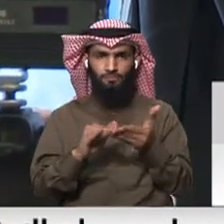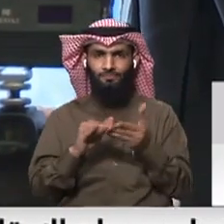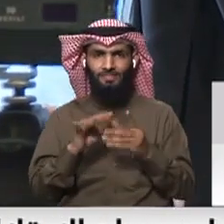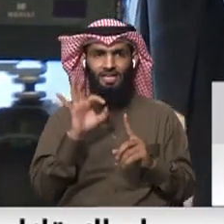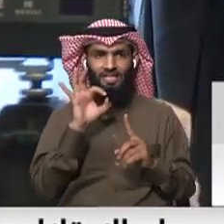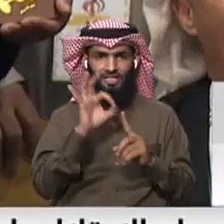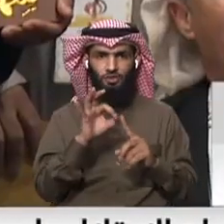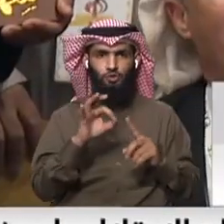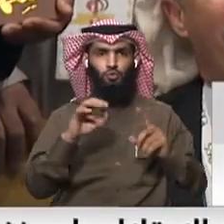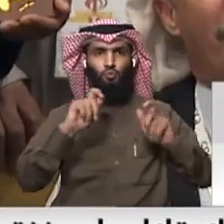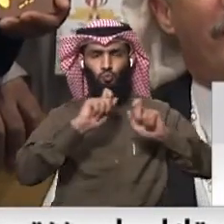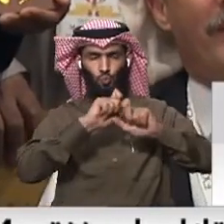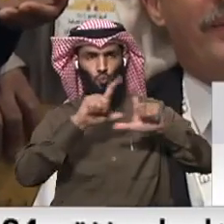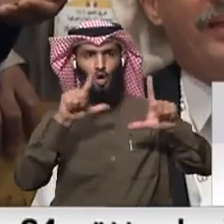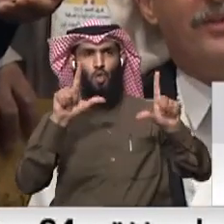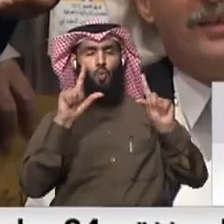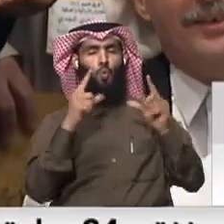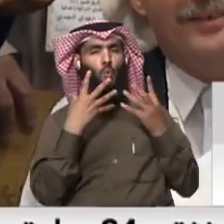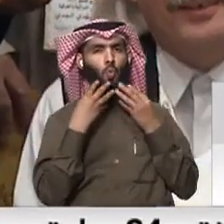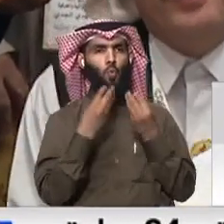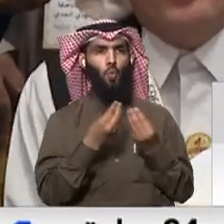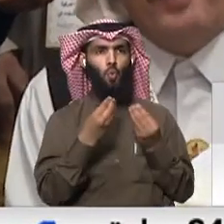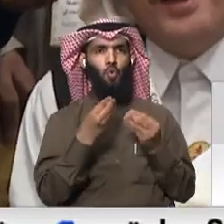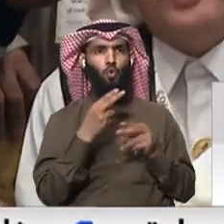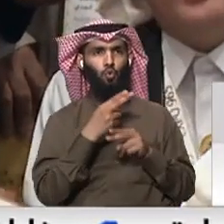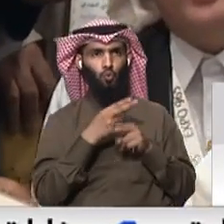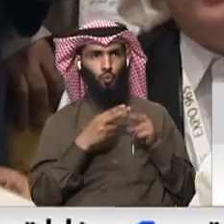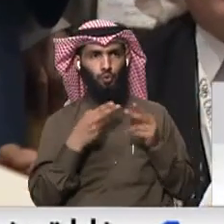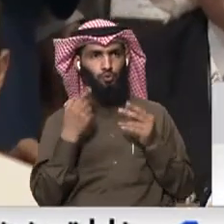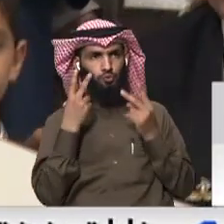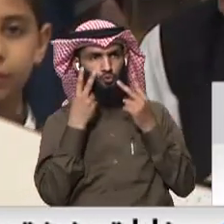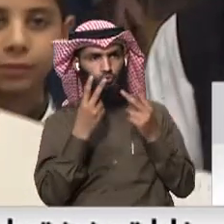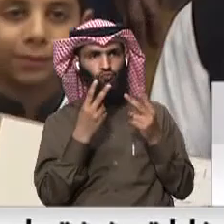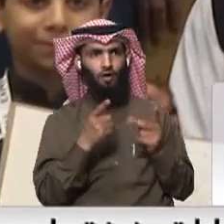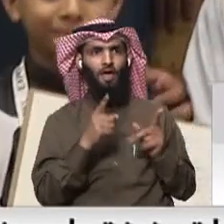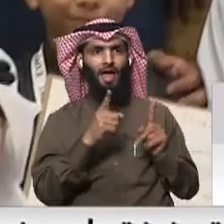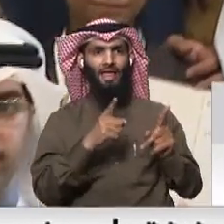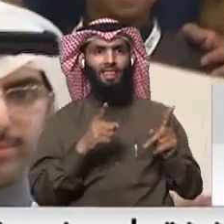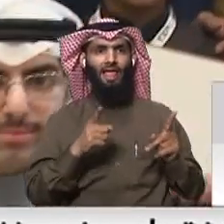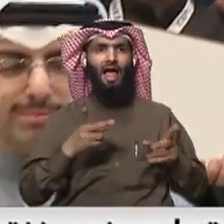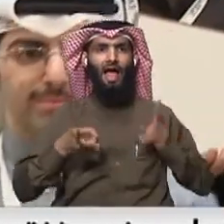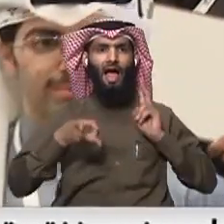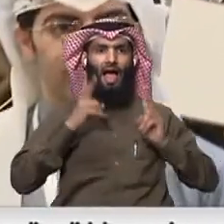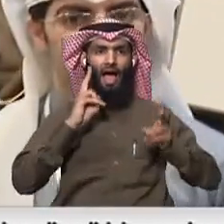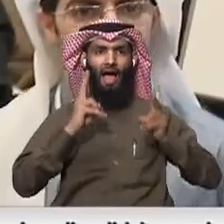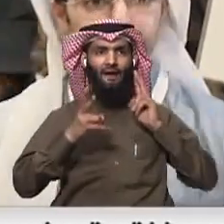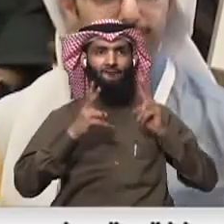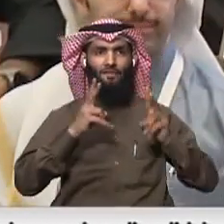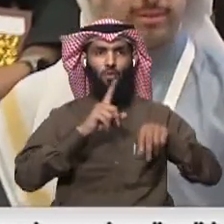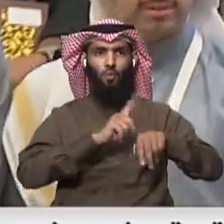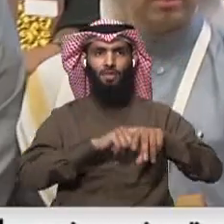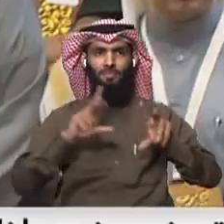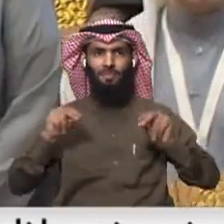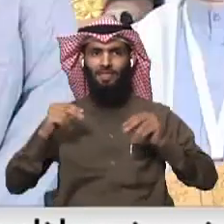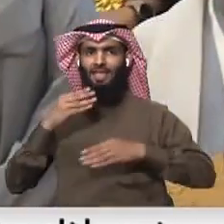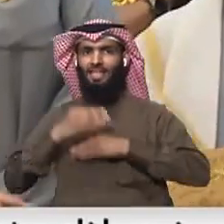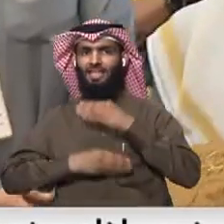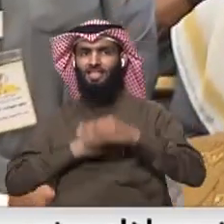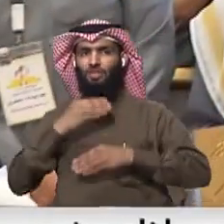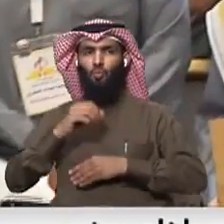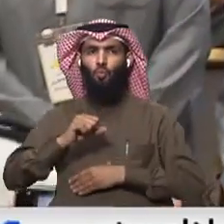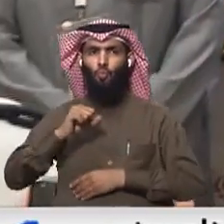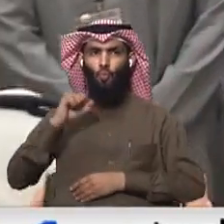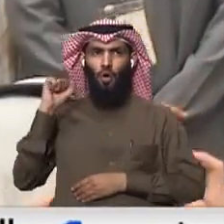أبهى صورها في نفوس أبناء الكويت في ظل الاحتفال في الأعياد الوطنية. فعيد وطن